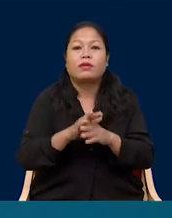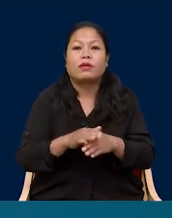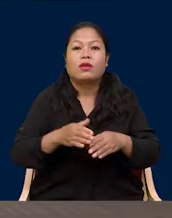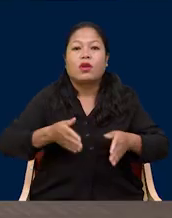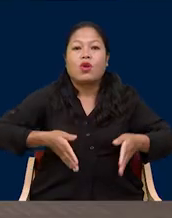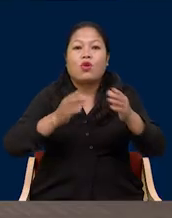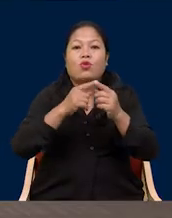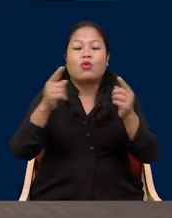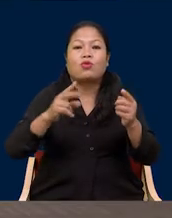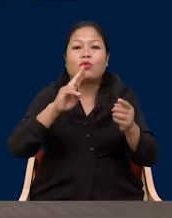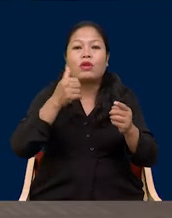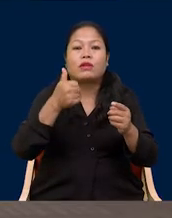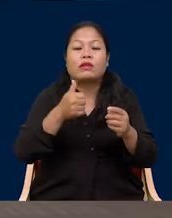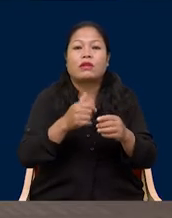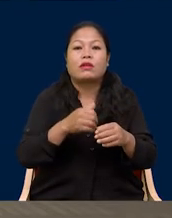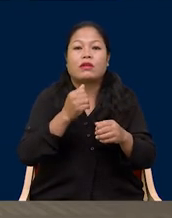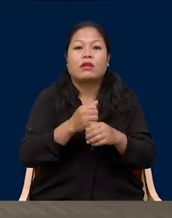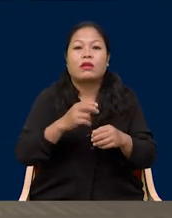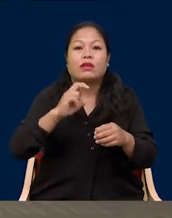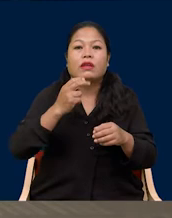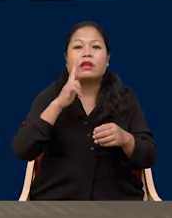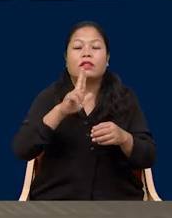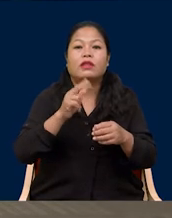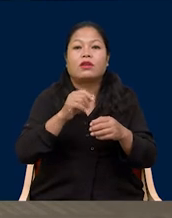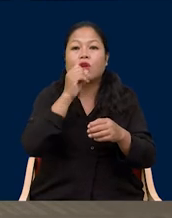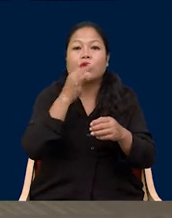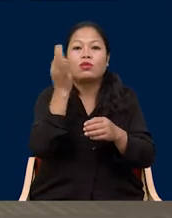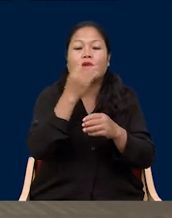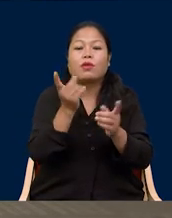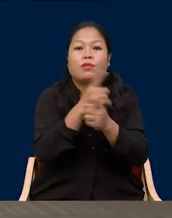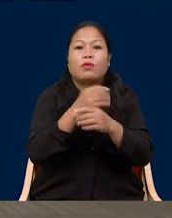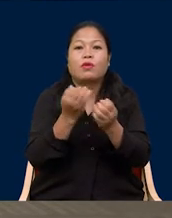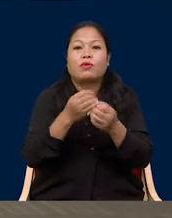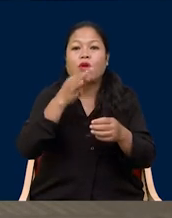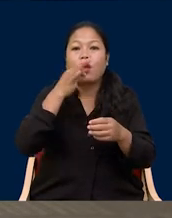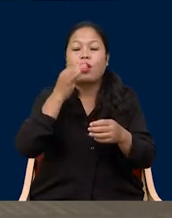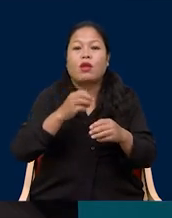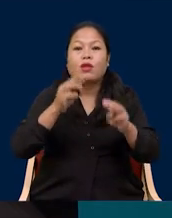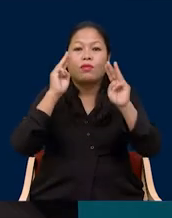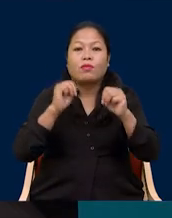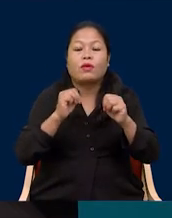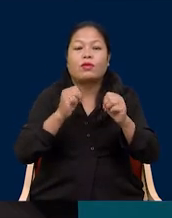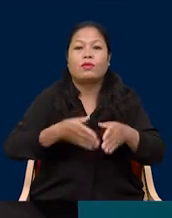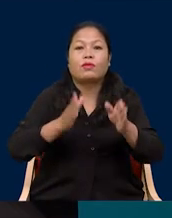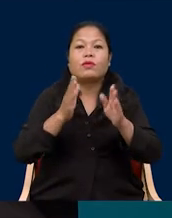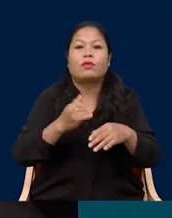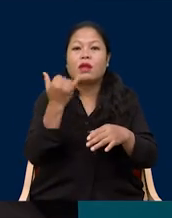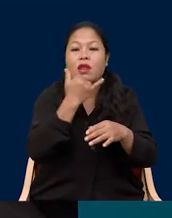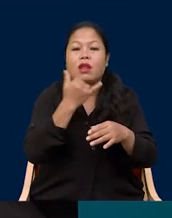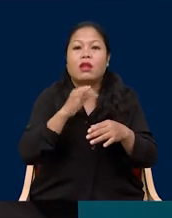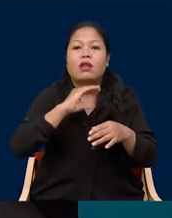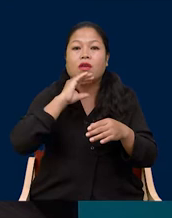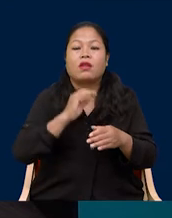धेरै धन्यवाद। रोड टु कप 26 ले प्रभावकारी तथा दिगो जलवायु परिवर्तन अनुकूलनको महत्त्वपूर्ण गुणको